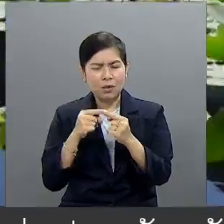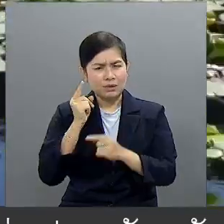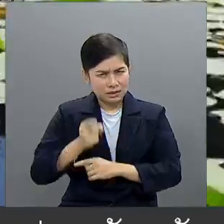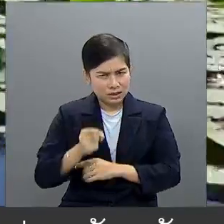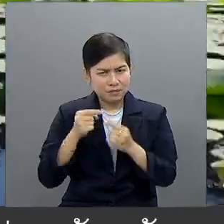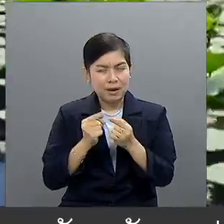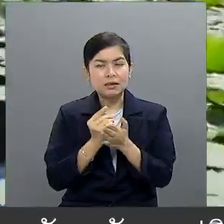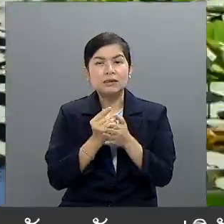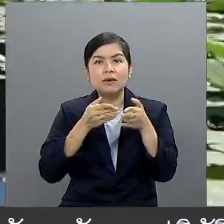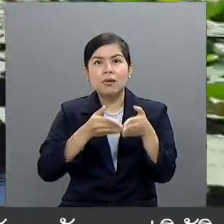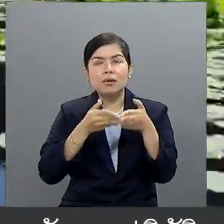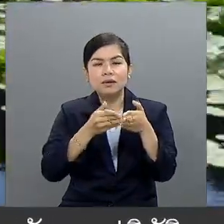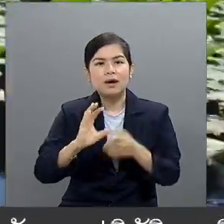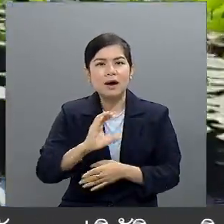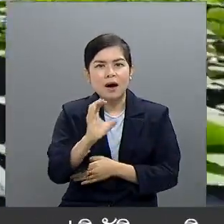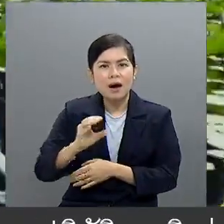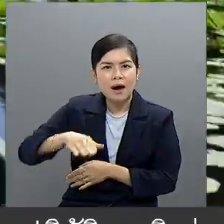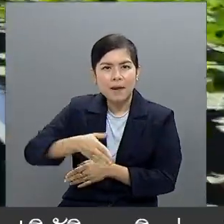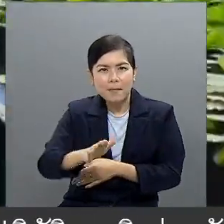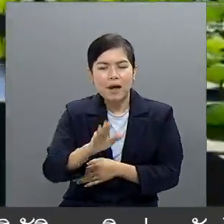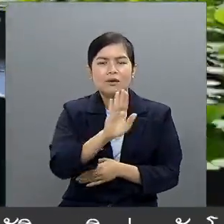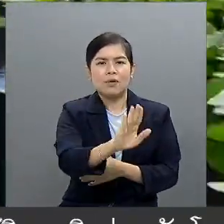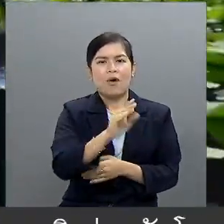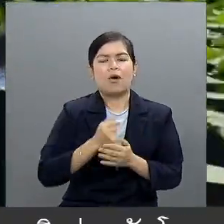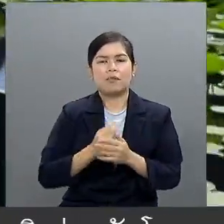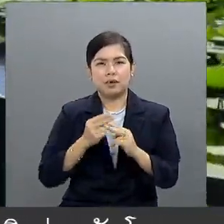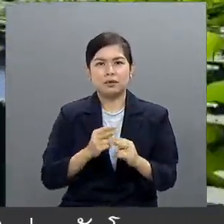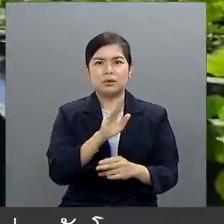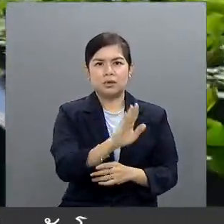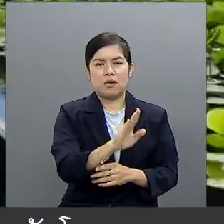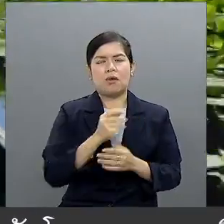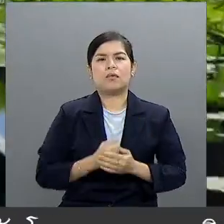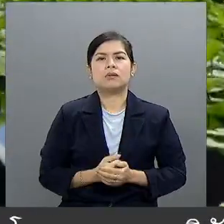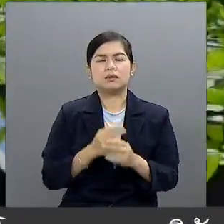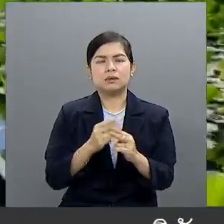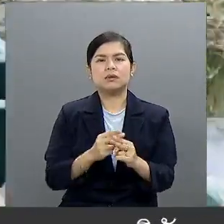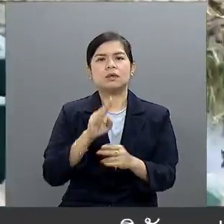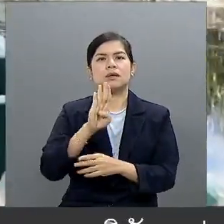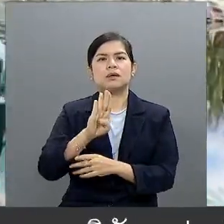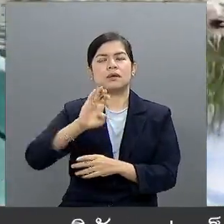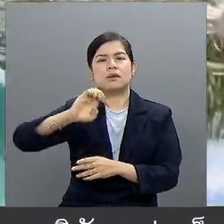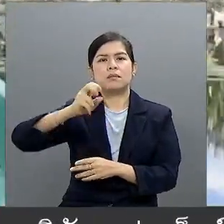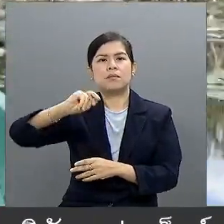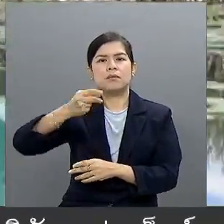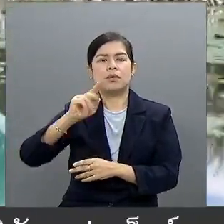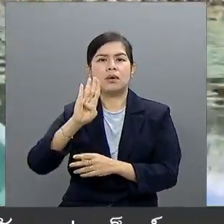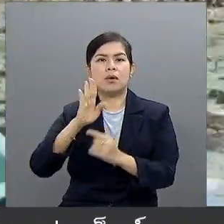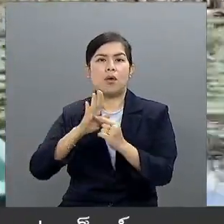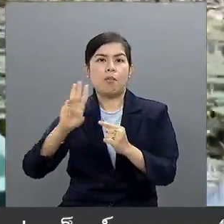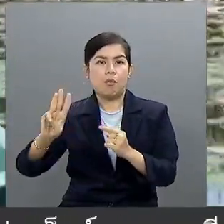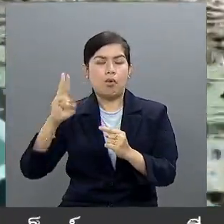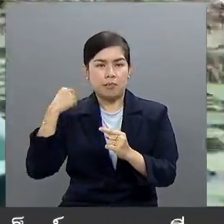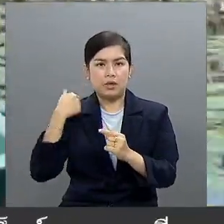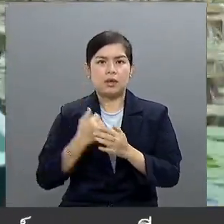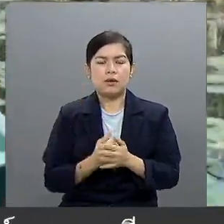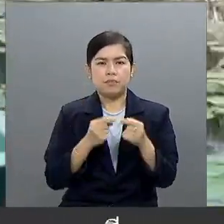ำเภาจีนนี่นะครับแล้วก็ตั้งชื่อเรือลำนี้ว่าบึงบัว300ยอดครับโดยชาวบ้านที่มาให้บริการขับเรือก็เล่าถึงตำนานชื่อ